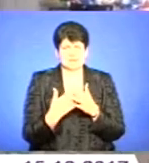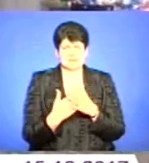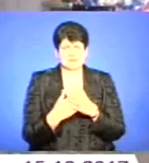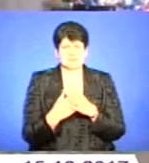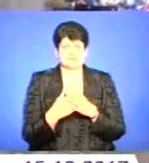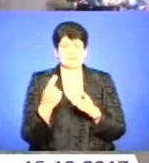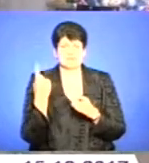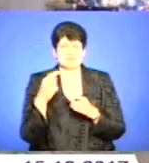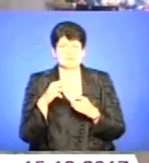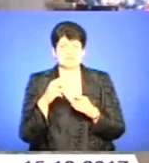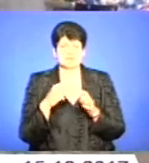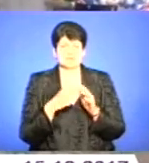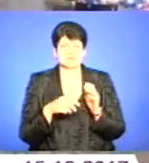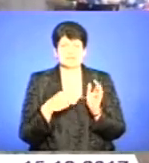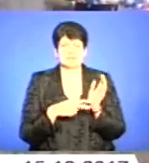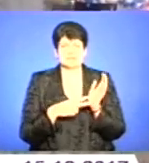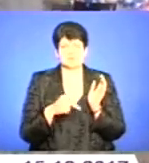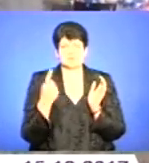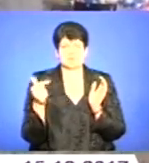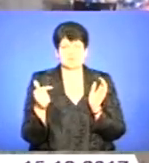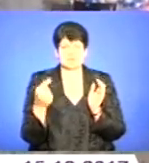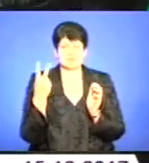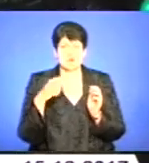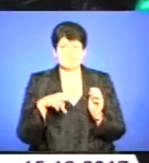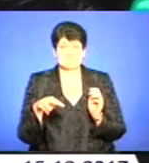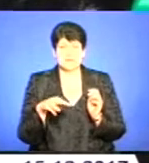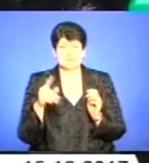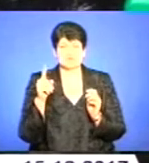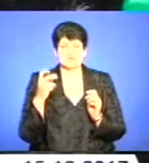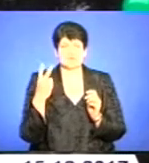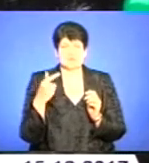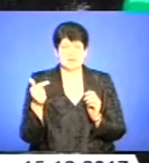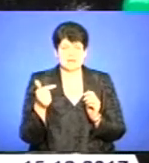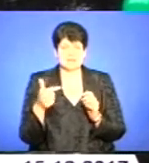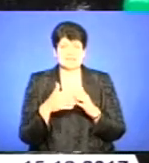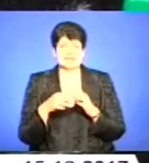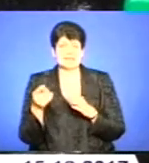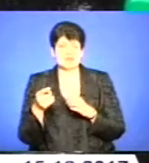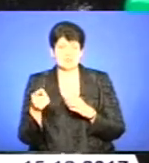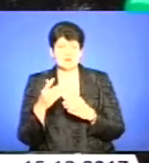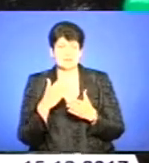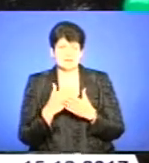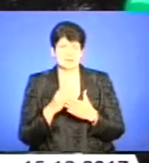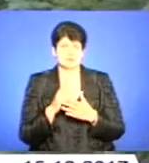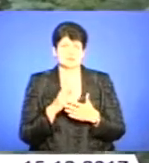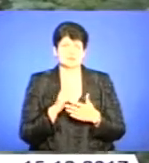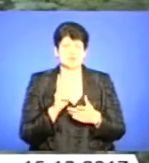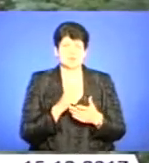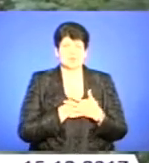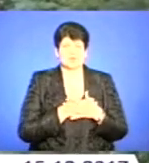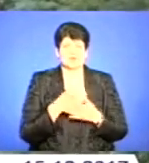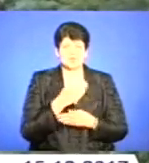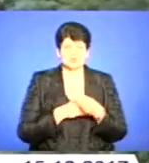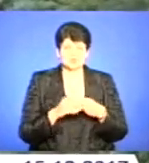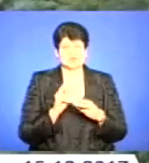1,5 метри становить 71 гривню. Двохметрова ялинка коштує 102 гривні. Серед тернополян є прихильники як штучних новорічних красунь, так